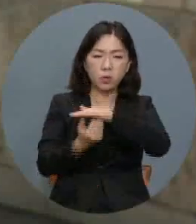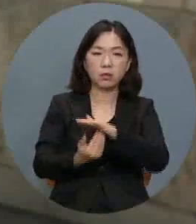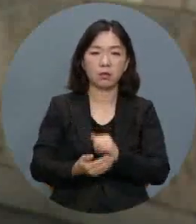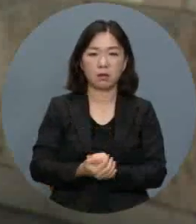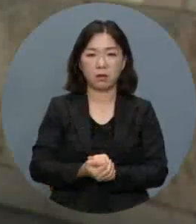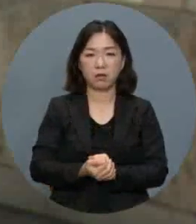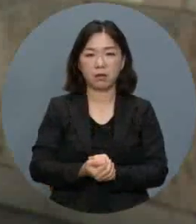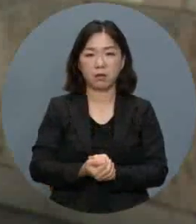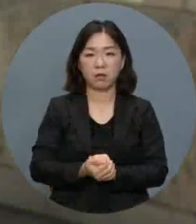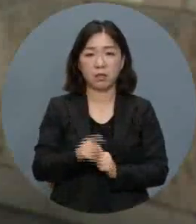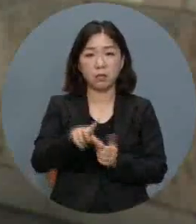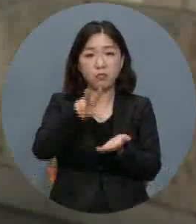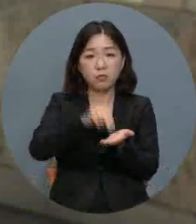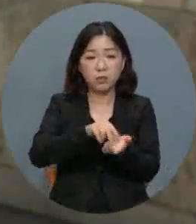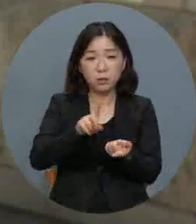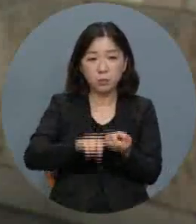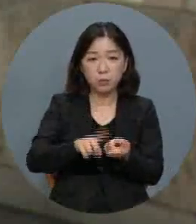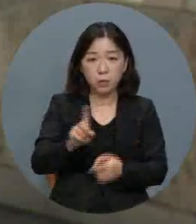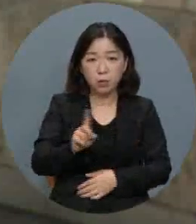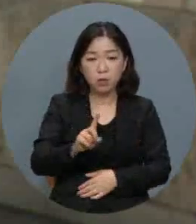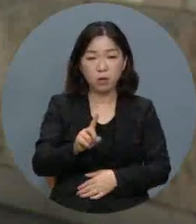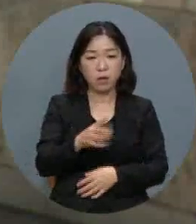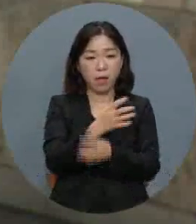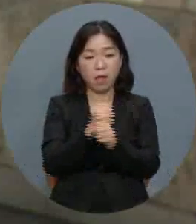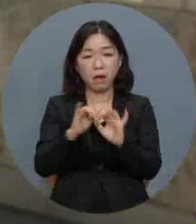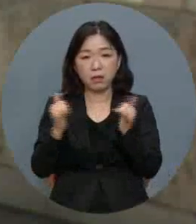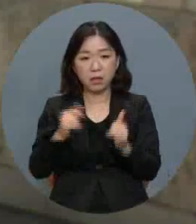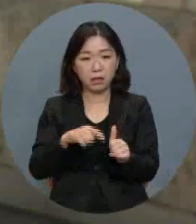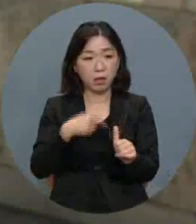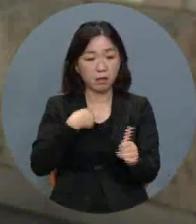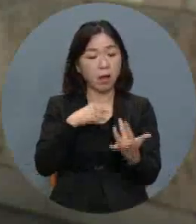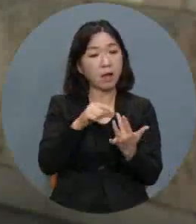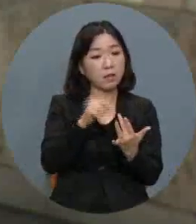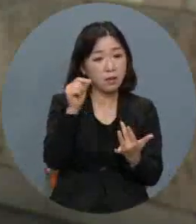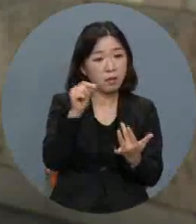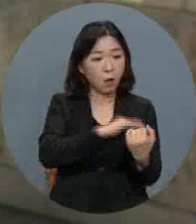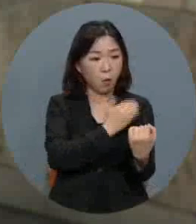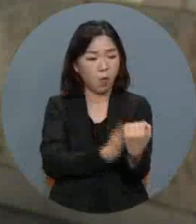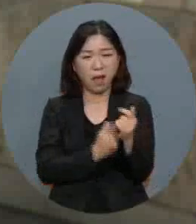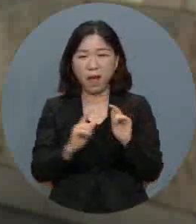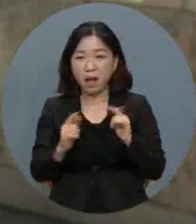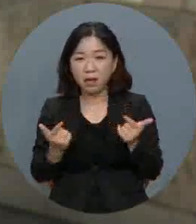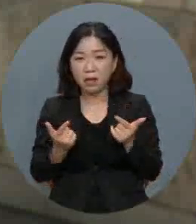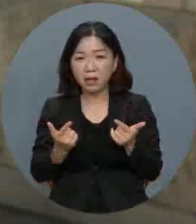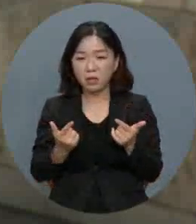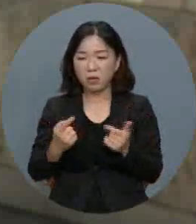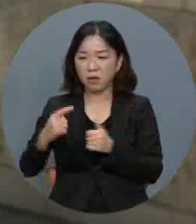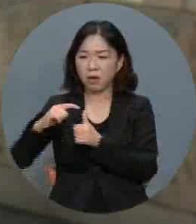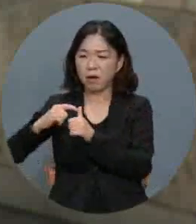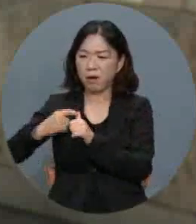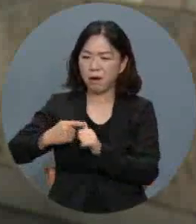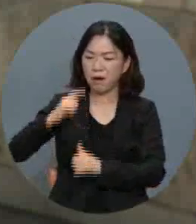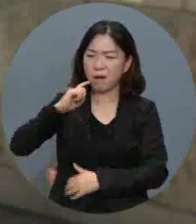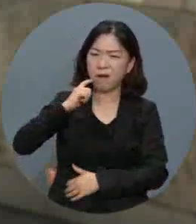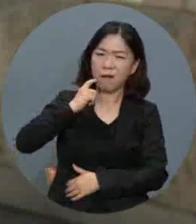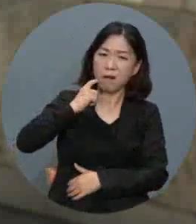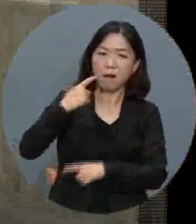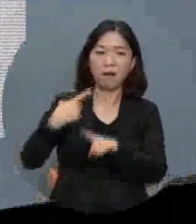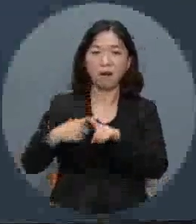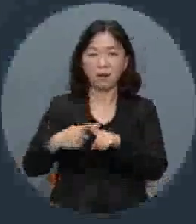문제는 이 같은 옵션이 말 그대로 계약자들이 선택할 수 있는 게 아니라 사실상 강요받고 있다 는